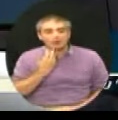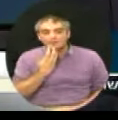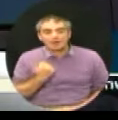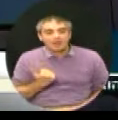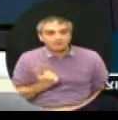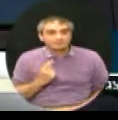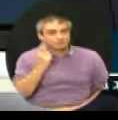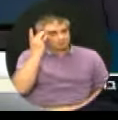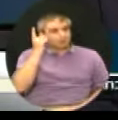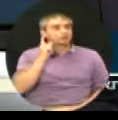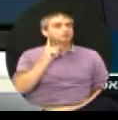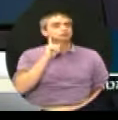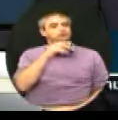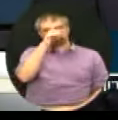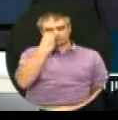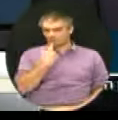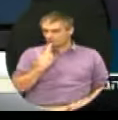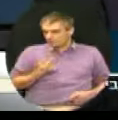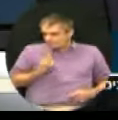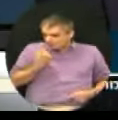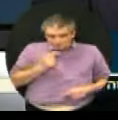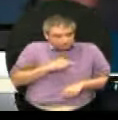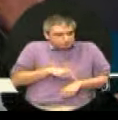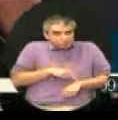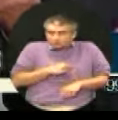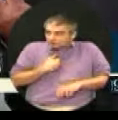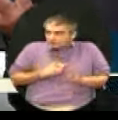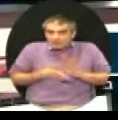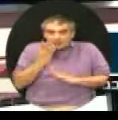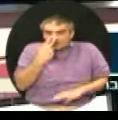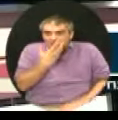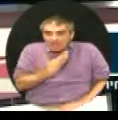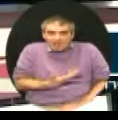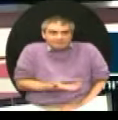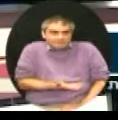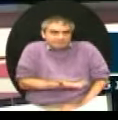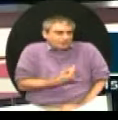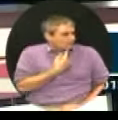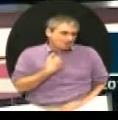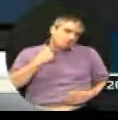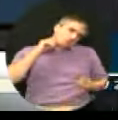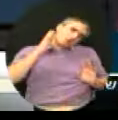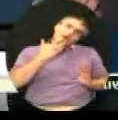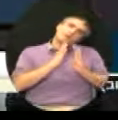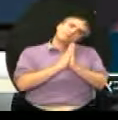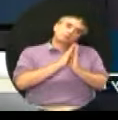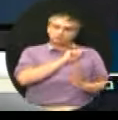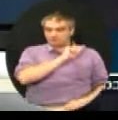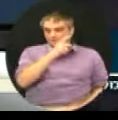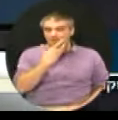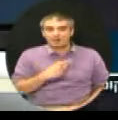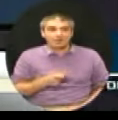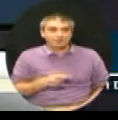הרב, והיא דואגת לשמו הטוב, והיא אומרת, מה פתאום, בשעה כזאת שאני אלך לרב, אז הוא אומר לה, אני לא יודע, הרב ביקש, היא מגיעה